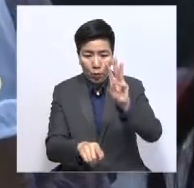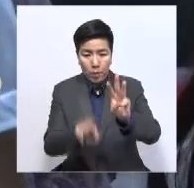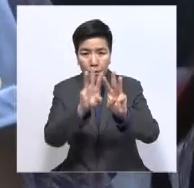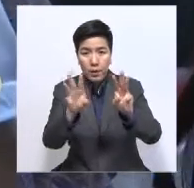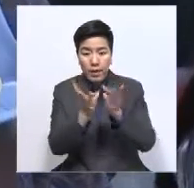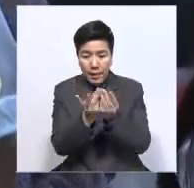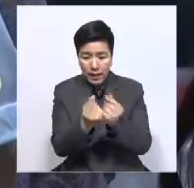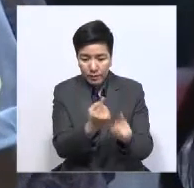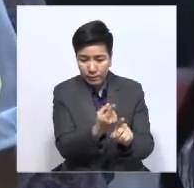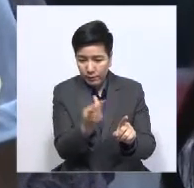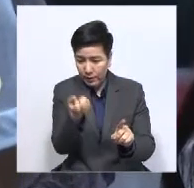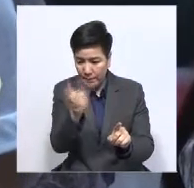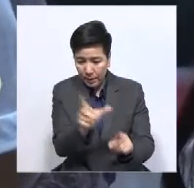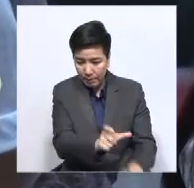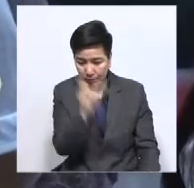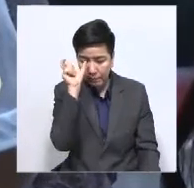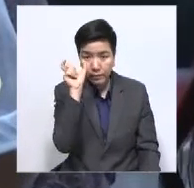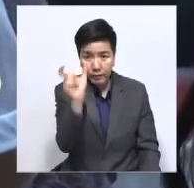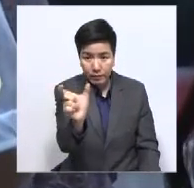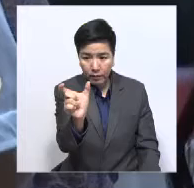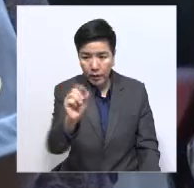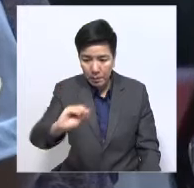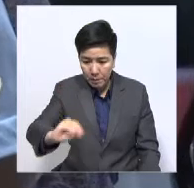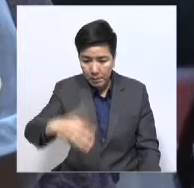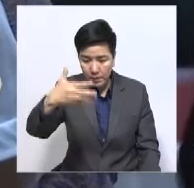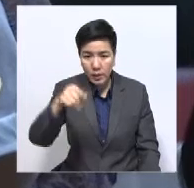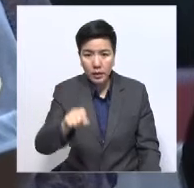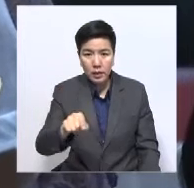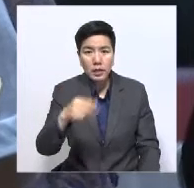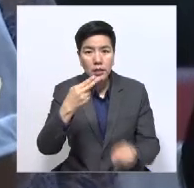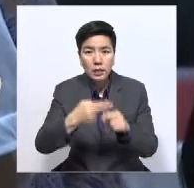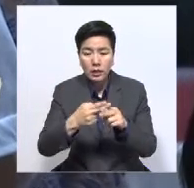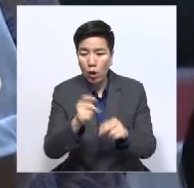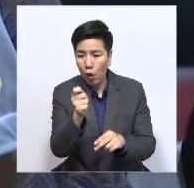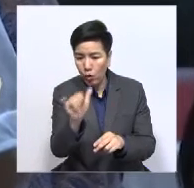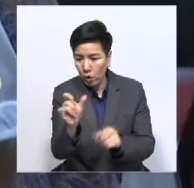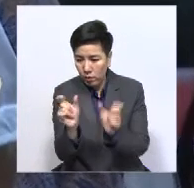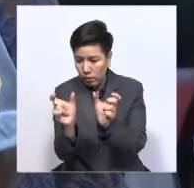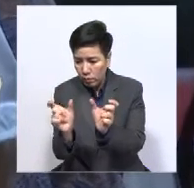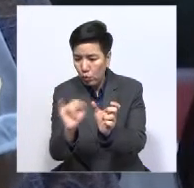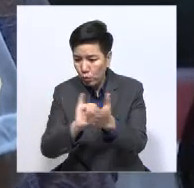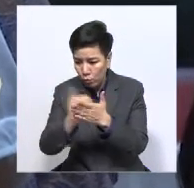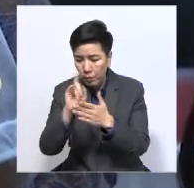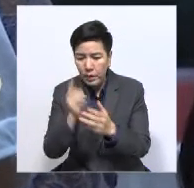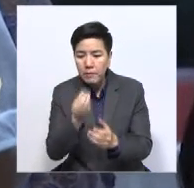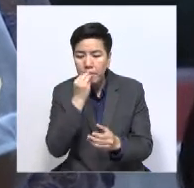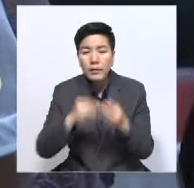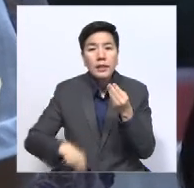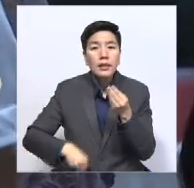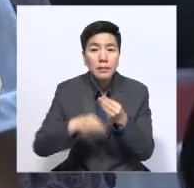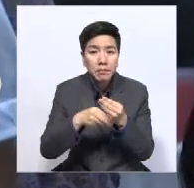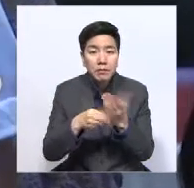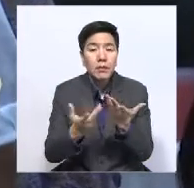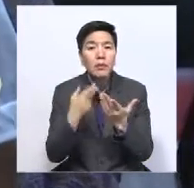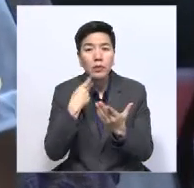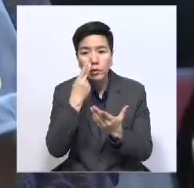ราใส่เลข13หลักลงไปพอใส่เสร็จเนี่ยมันก็ขึ้นเลยว่าชิโนบิเลขที่ออยถูกเป็นผลิตภัณฑ์เสริมอาหารแล้วก็โ